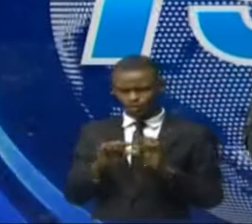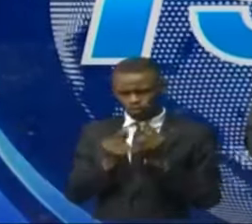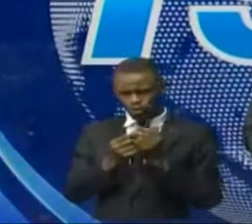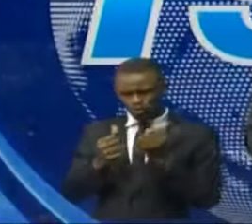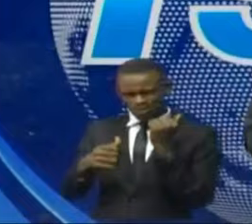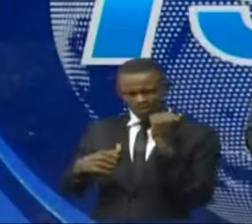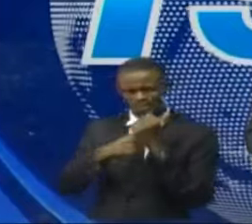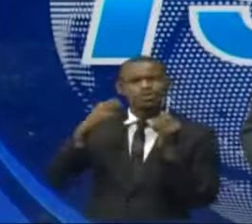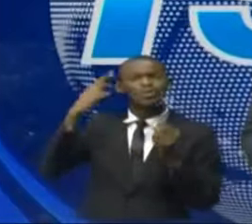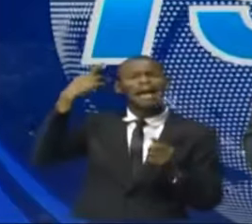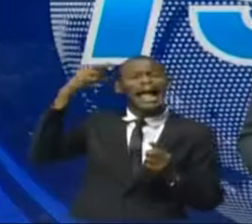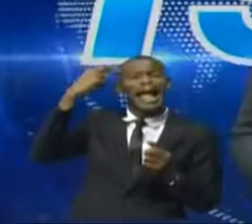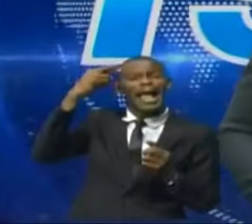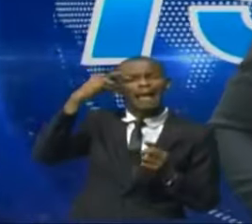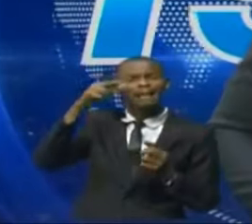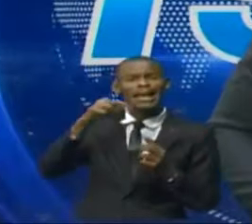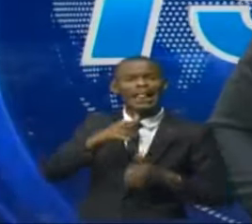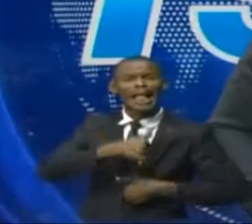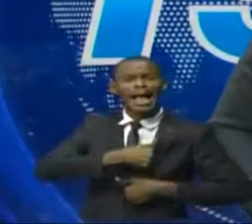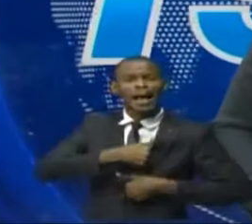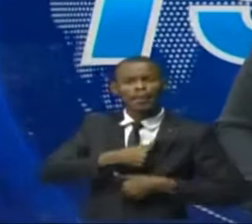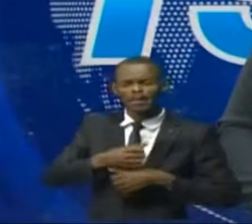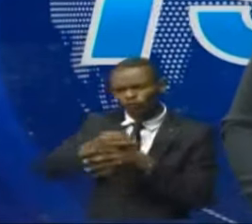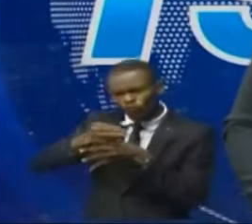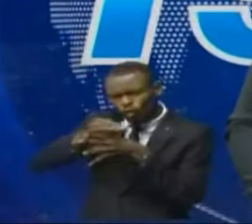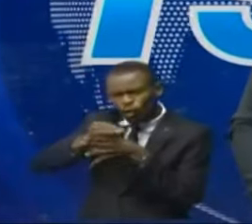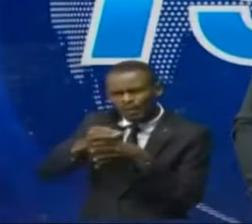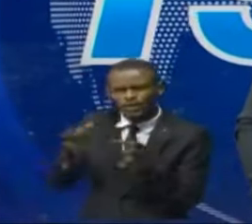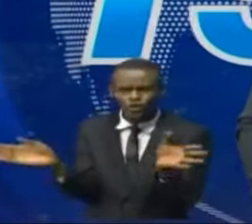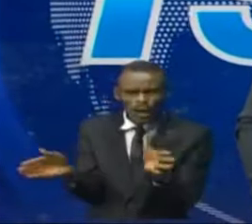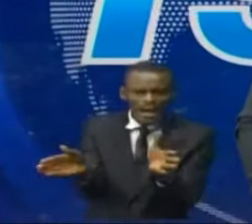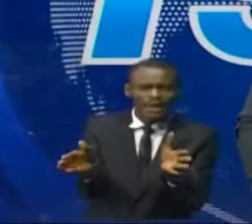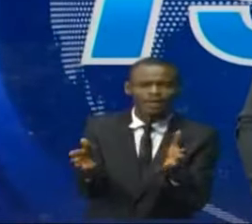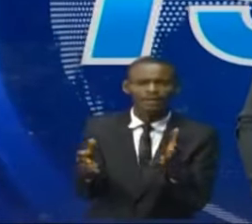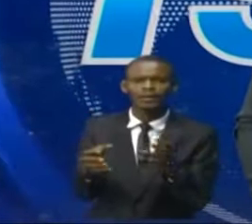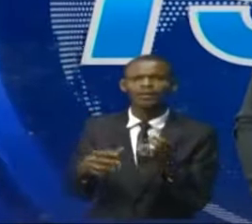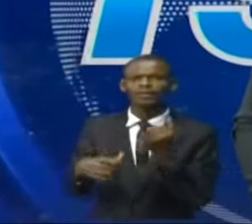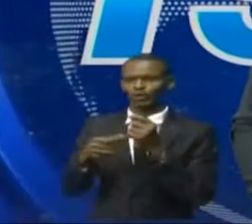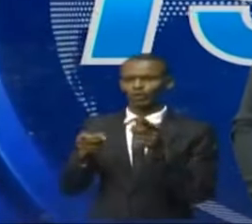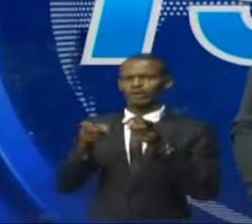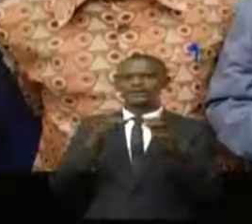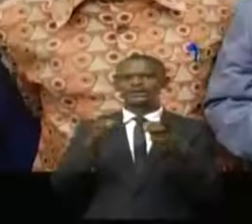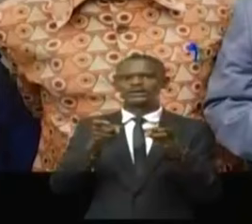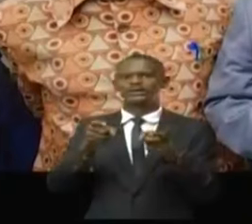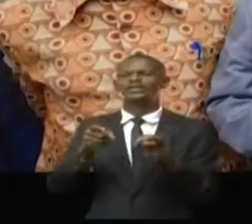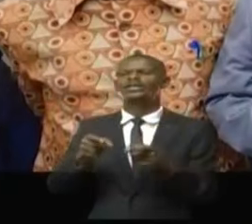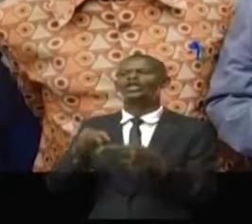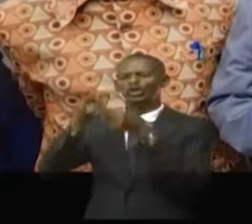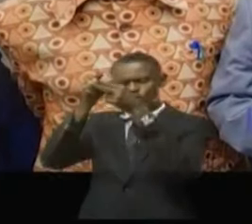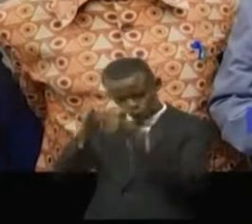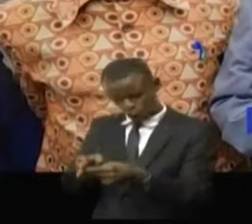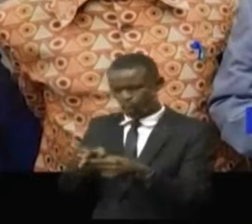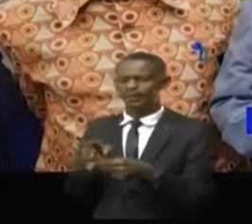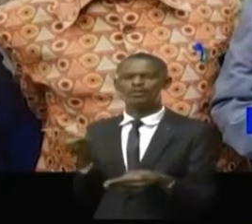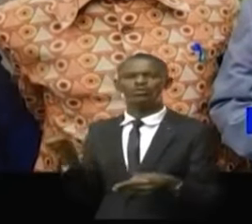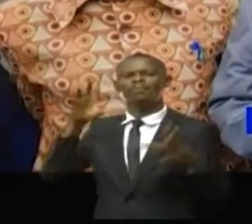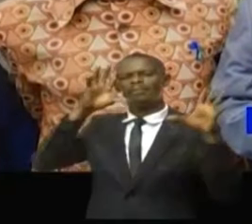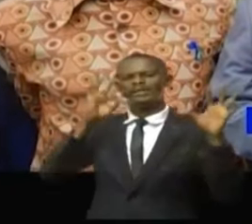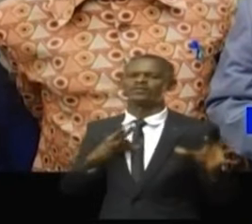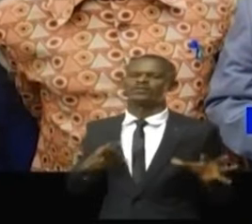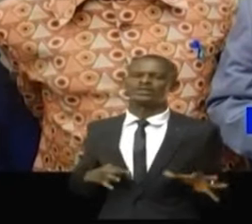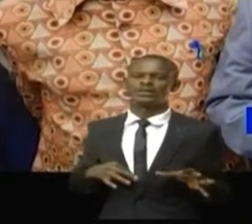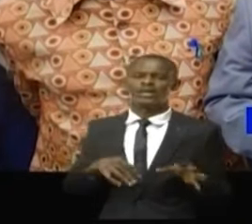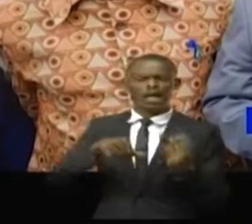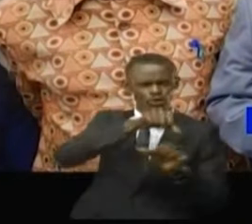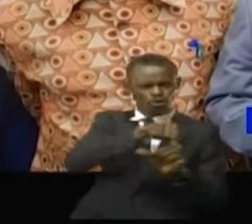qualité de coordonnateur de la campagne du chef de l'État à la présidentielle de 2023. Suivez. Baraza la Ouéza intercommunautaire du Nord